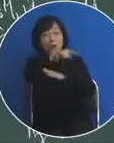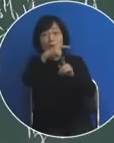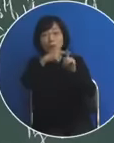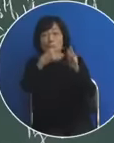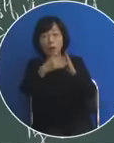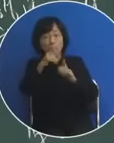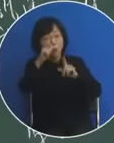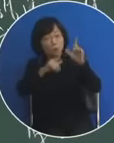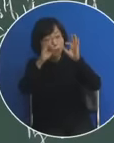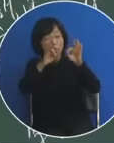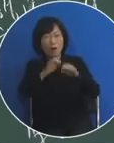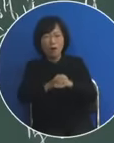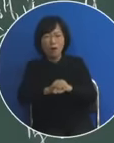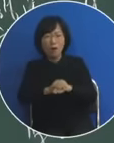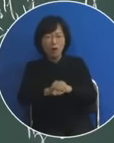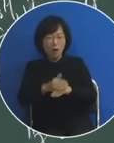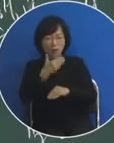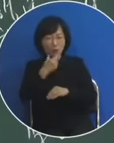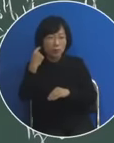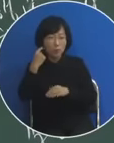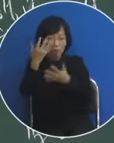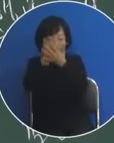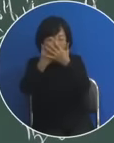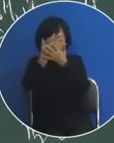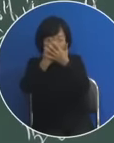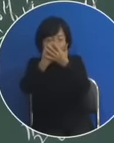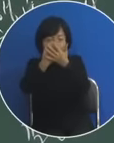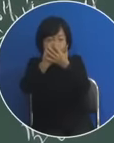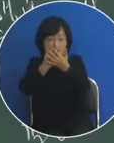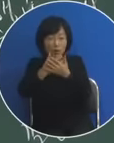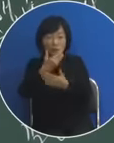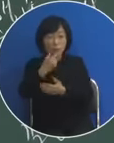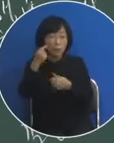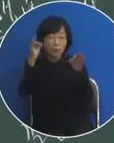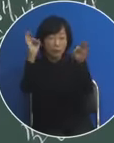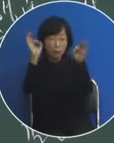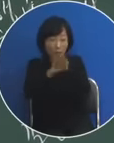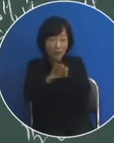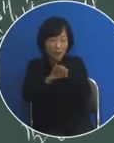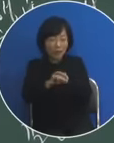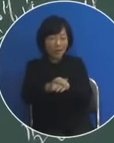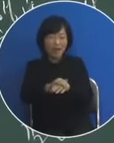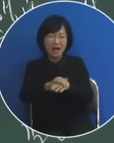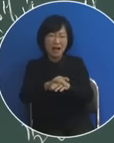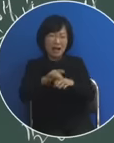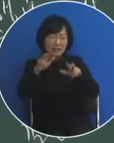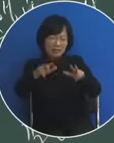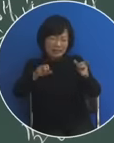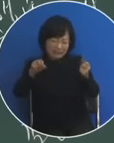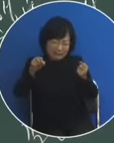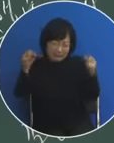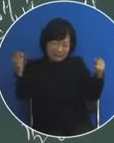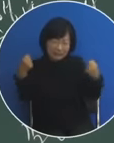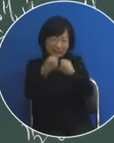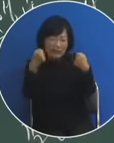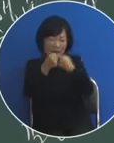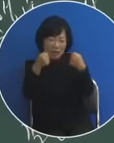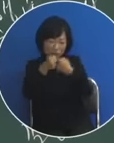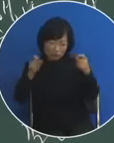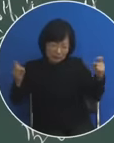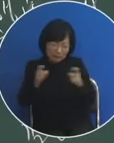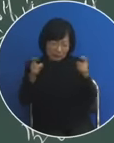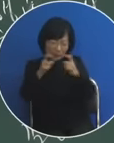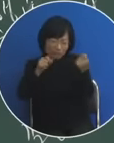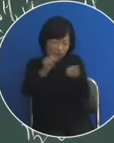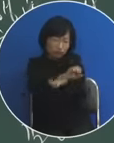약해지면 그래요. That you've never seen churches fighting tooth and nail. That's what happens when the gospel becomes weak in the church. 그럼 여러분 후대들은 어찌 된 줄 아십니까? Then do you know what happens